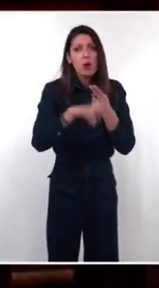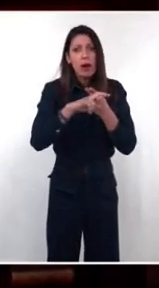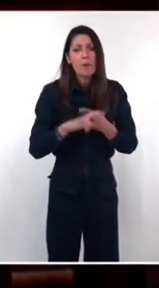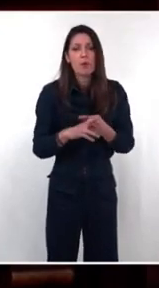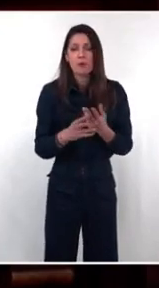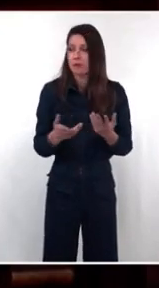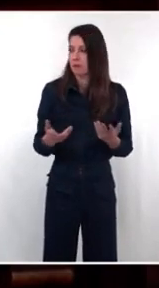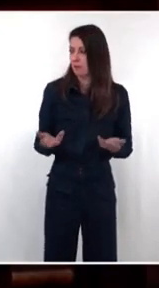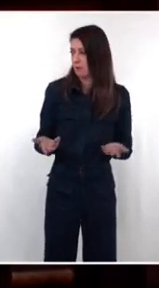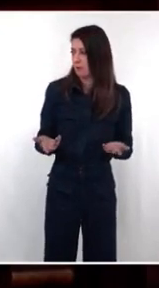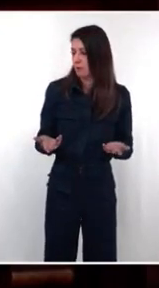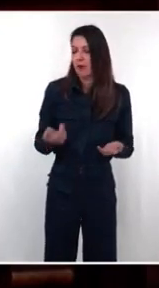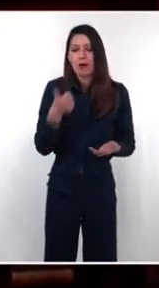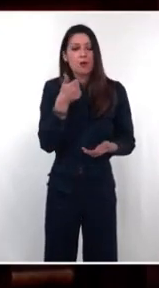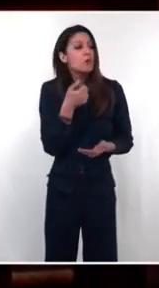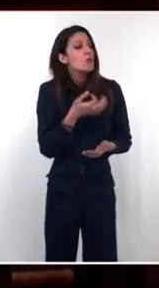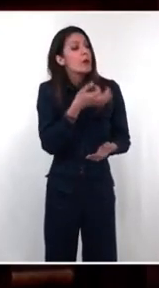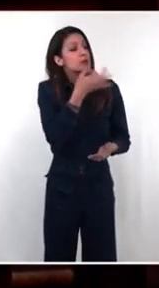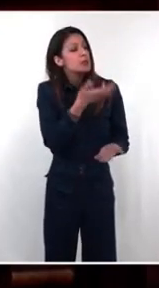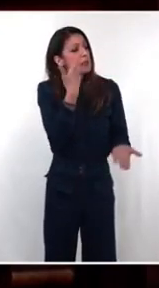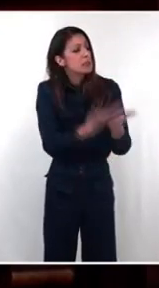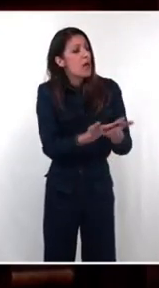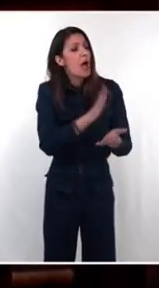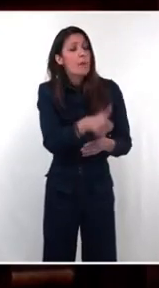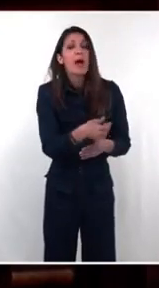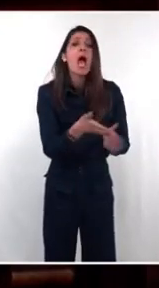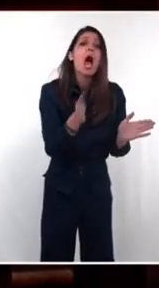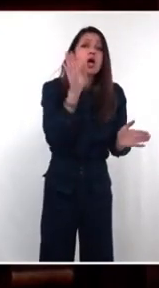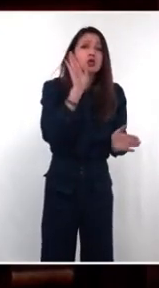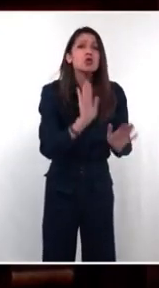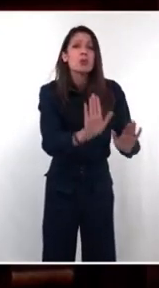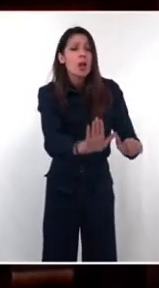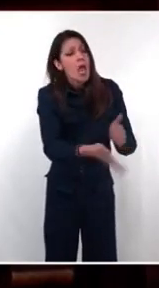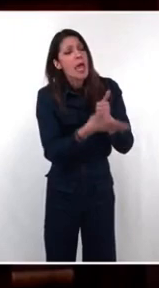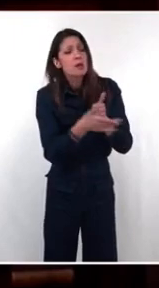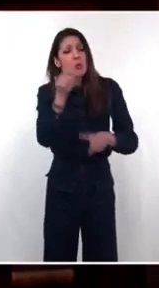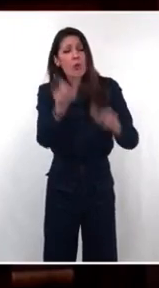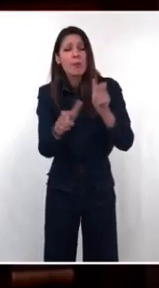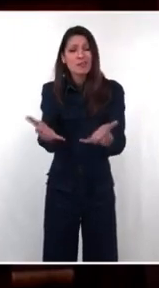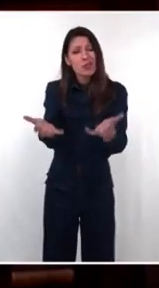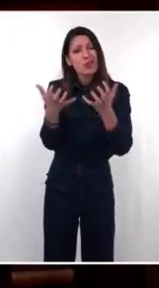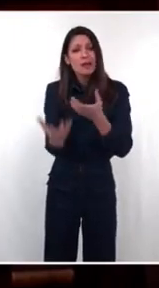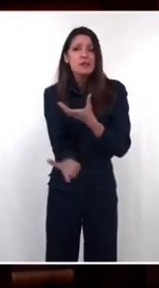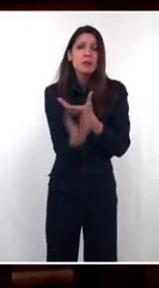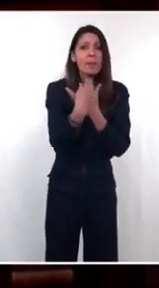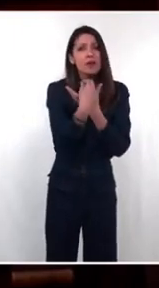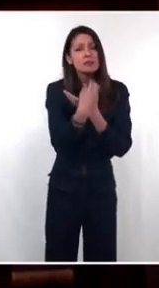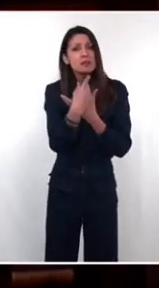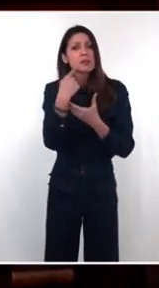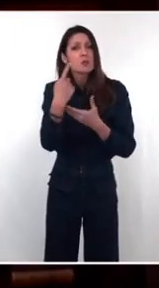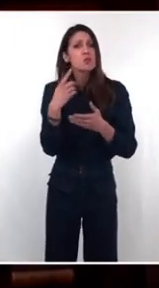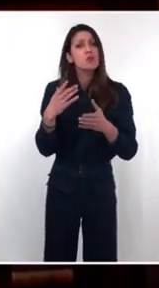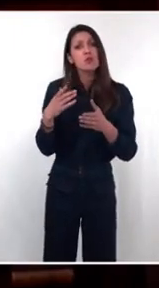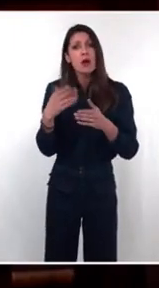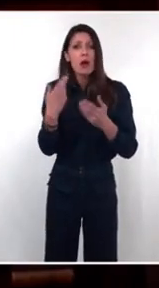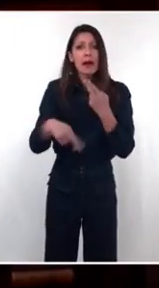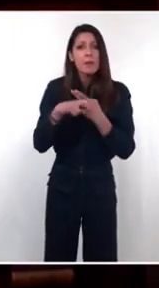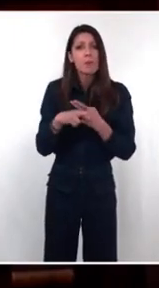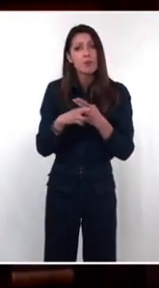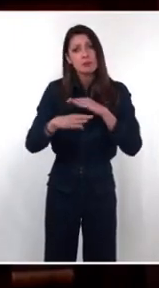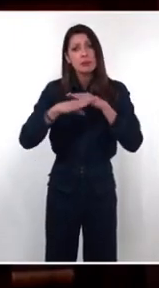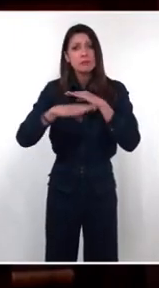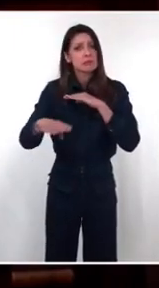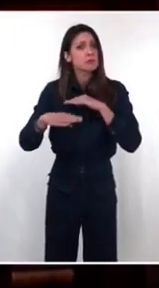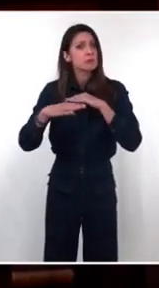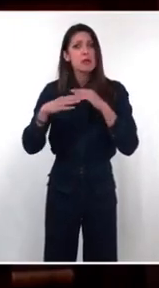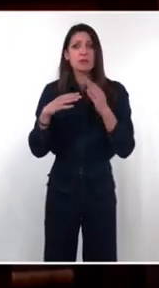dites « aidez-nous à faire participer les gens ». Ils ont participé puisqu'ils sont plus de 4700 à avoir signé